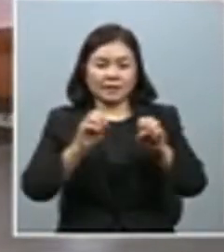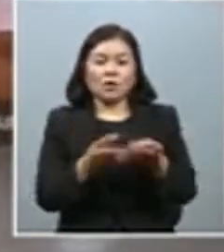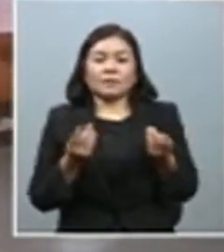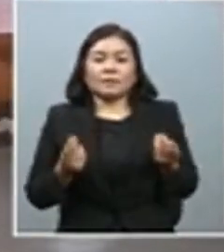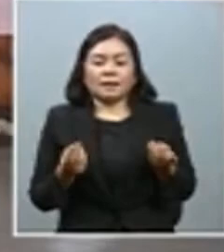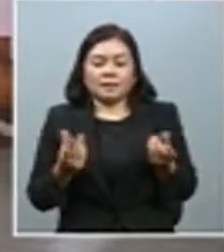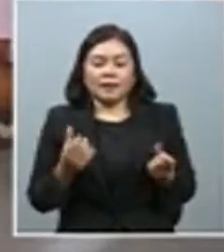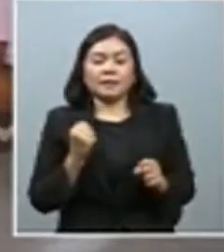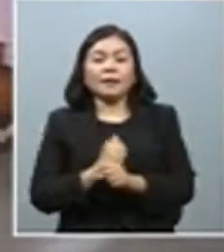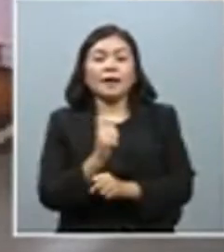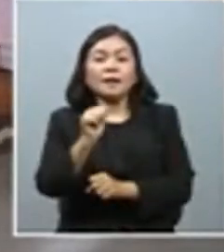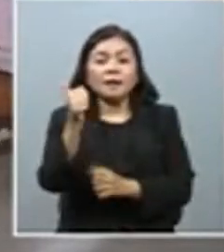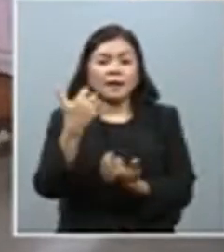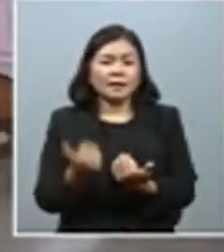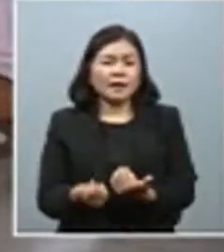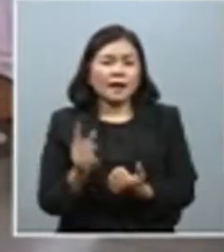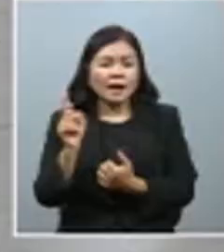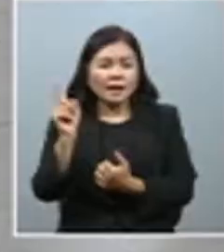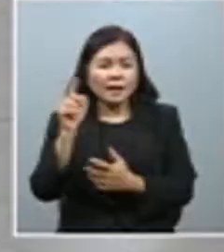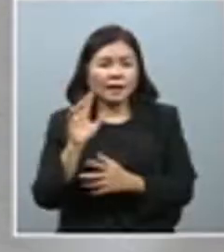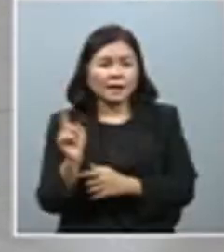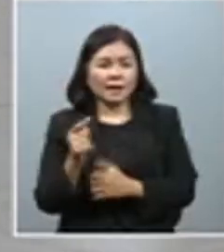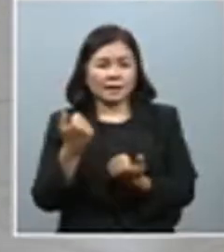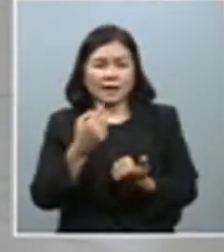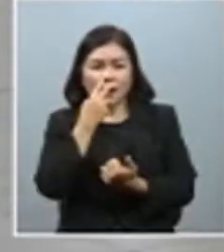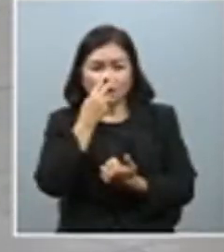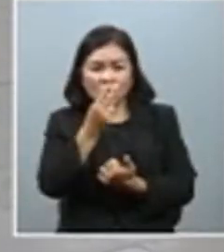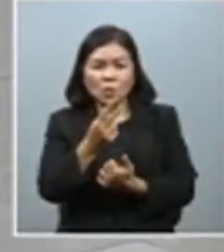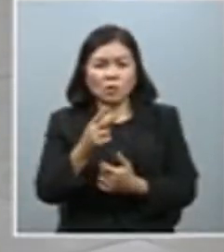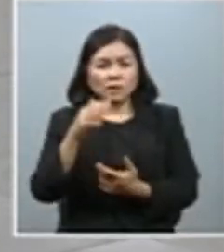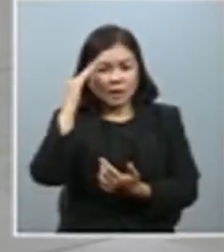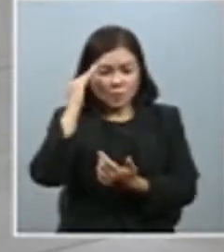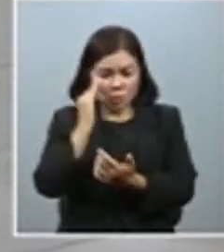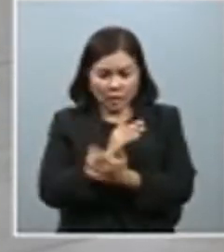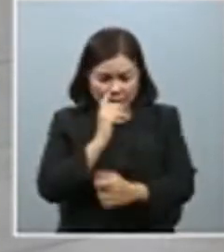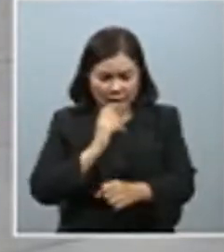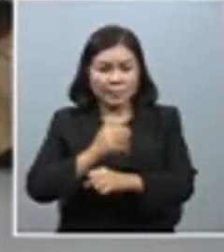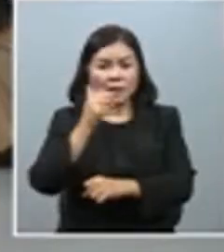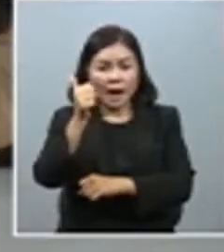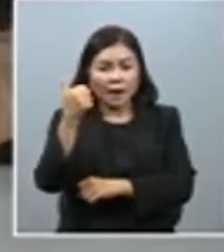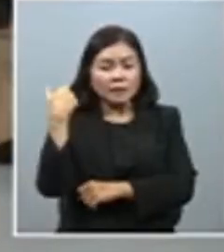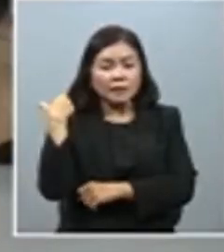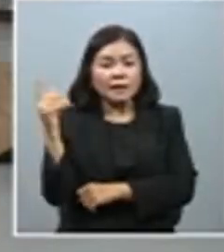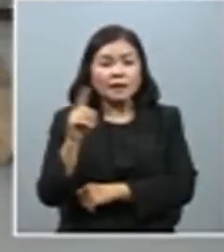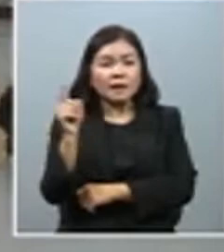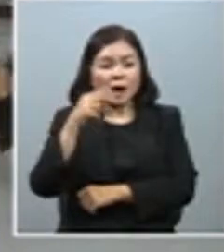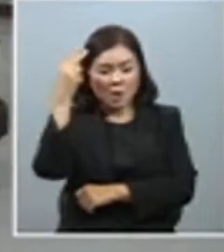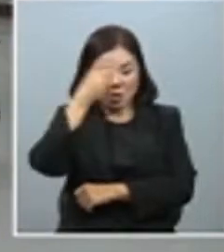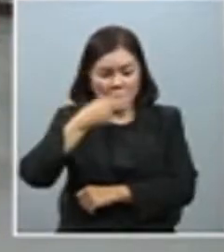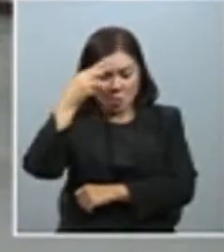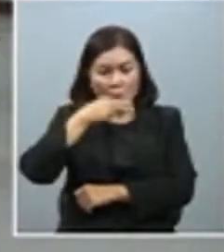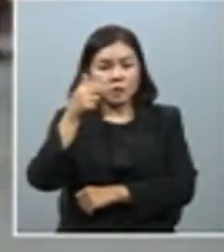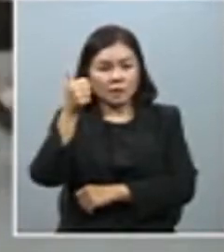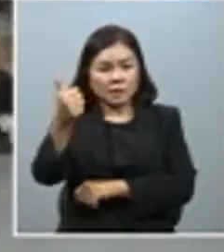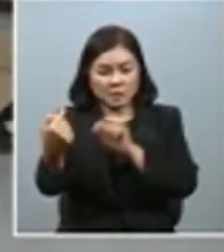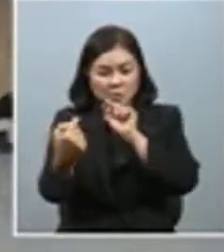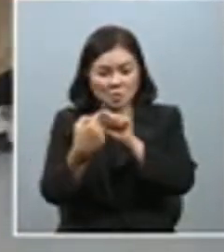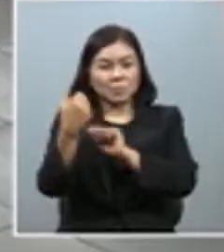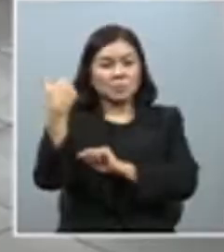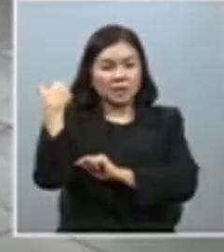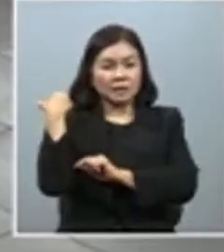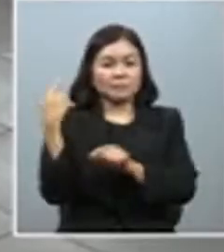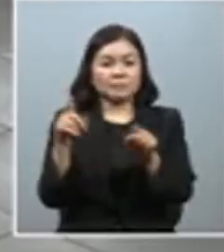เอ้ยแต่เก็บตกอยากให้เห็นด้วยว่าหมู่เบนน่ะไม่ได้มีแต่ความดีนะคะความหล่อก็โดดเด้งด้วยนะจ๊ะเ